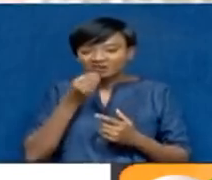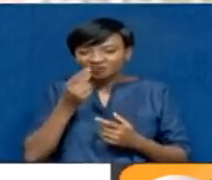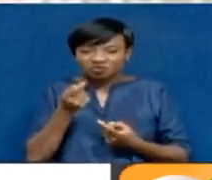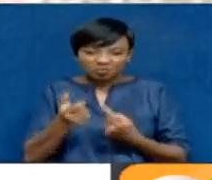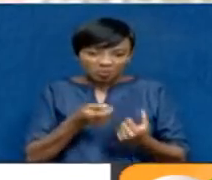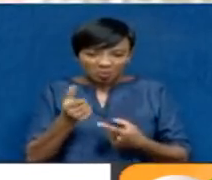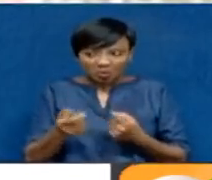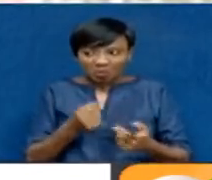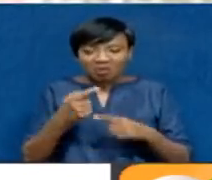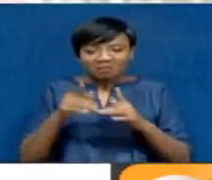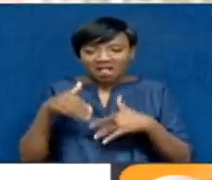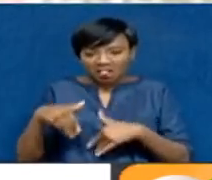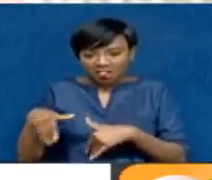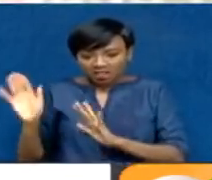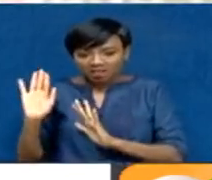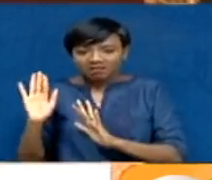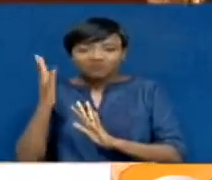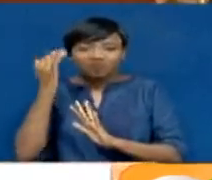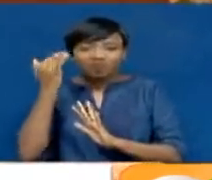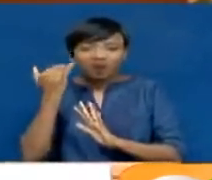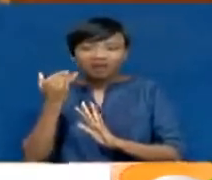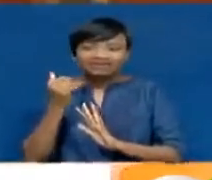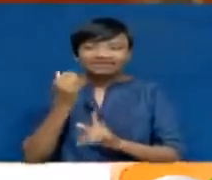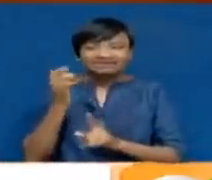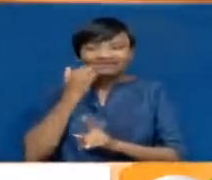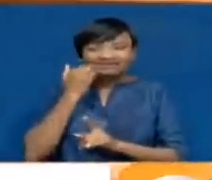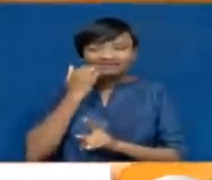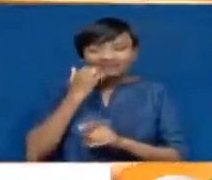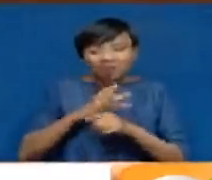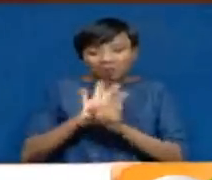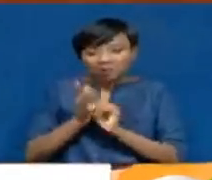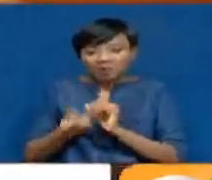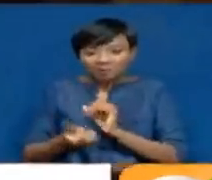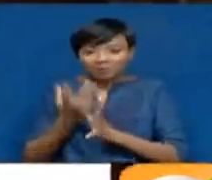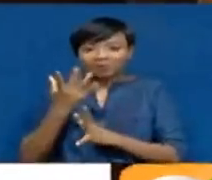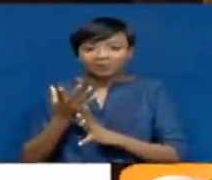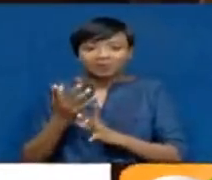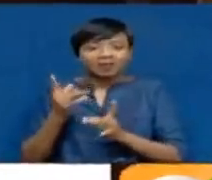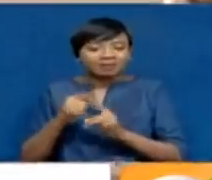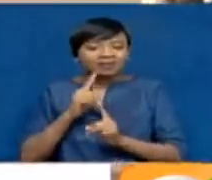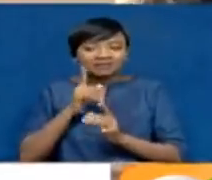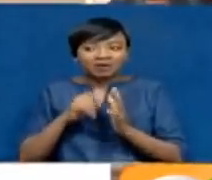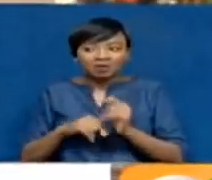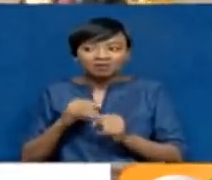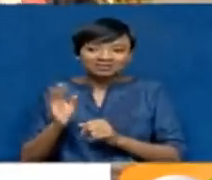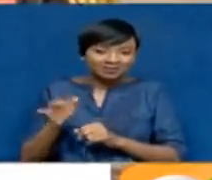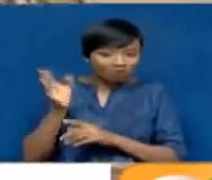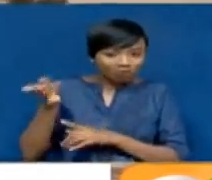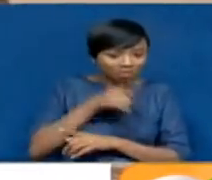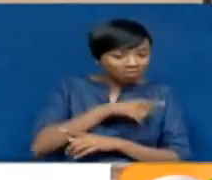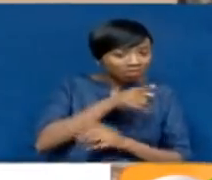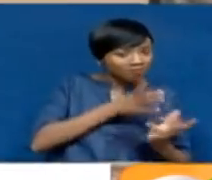2020, japo aliacha kutokana na ujio wa ugonjwa wa corona, wakati ambapo wanasema biashara ya